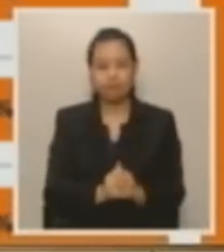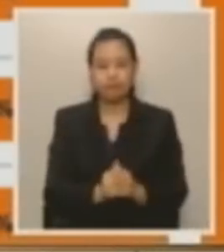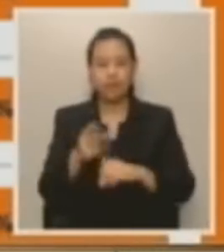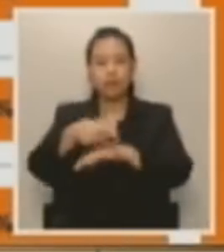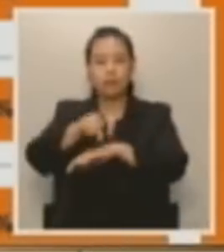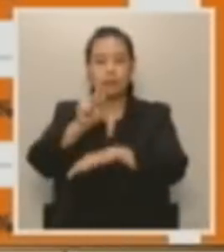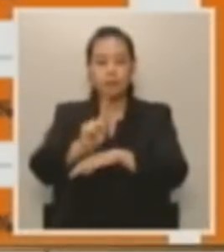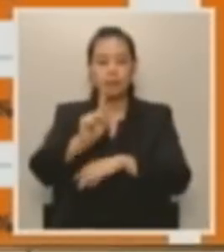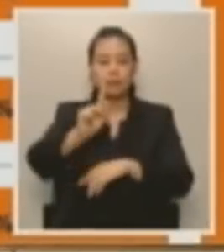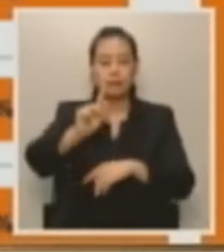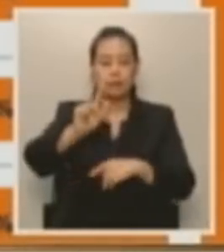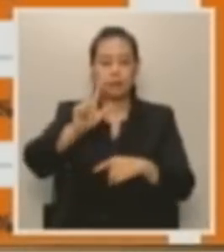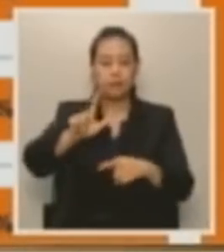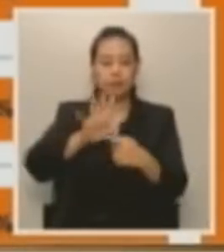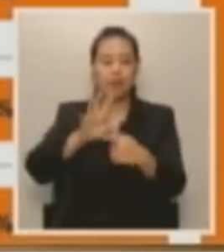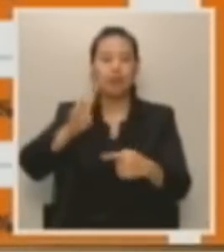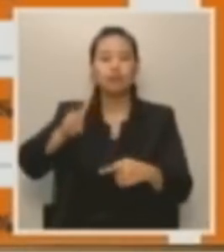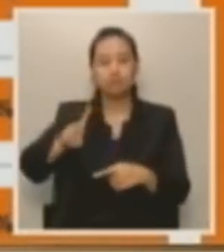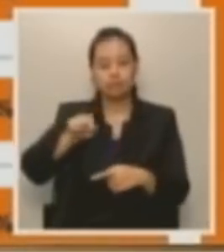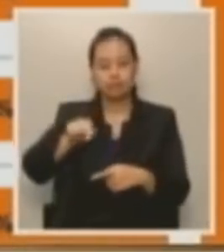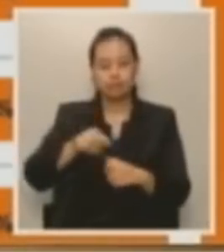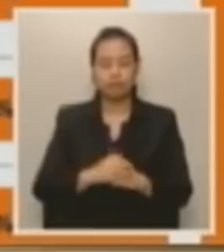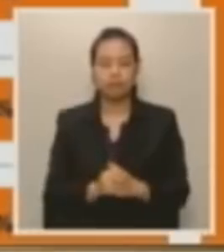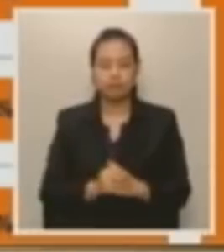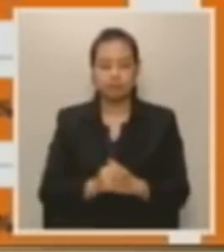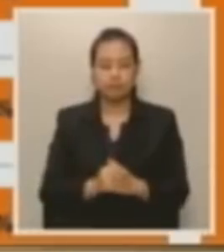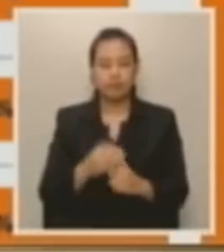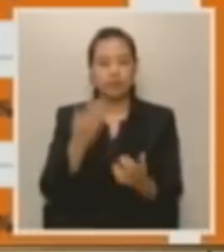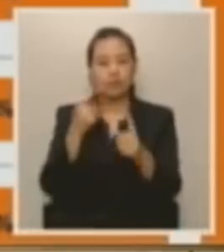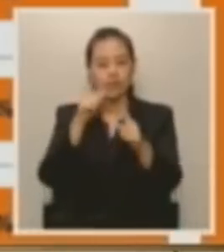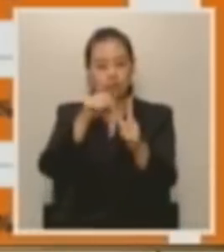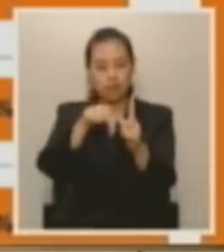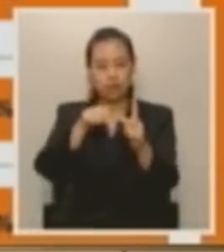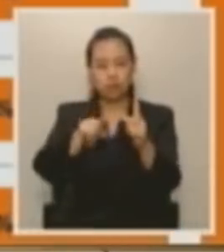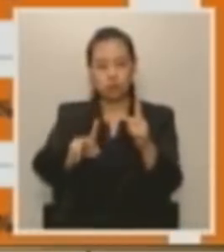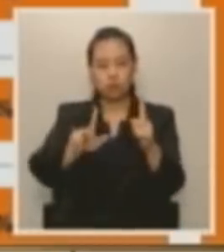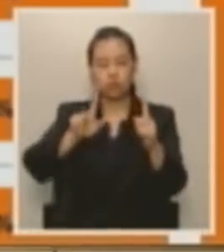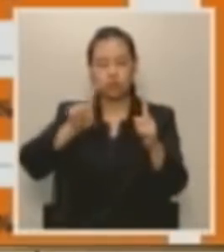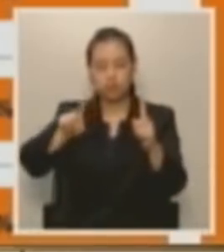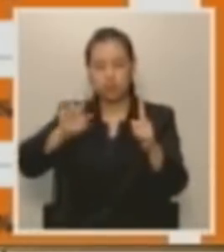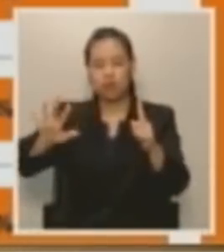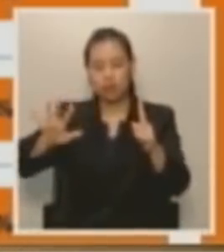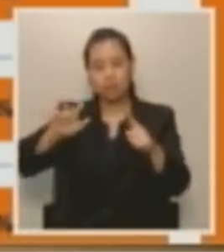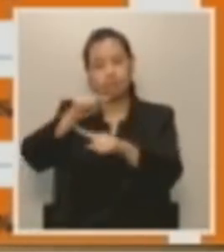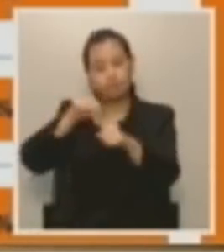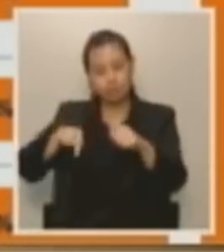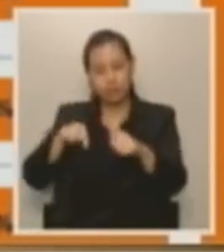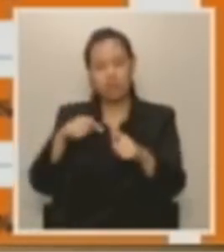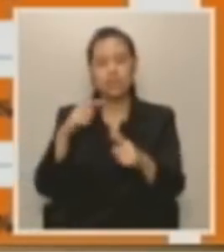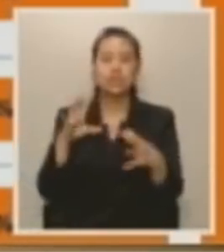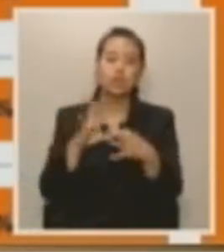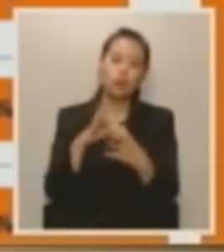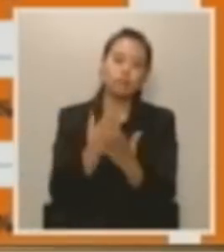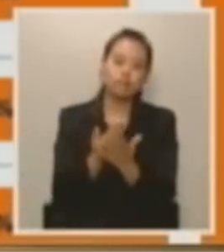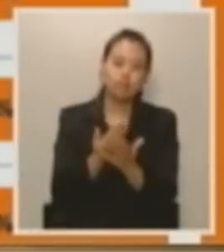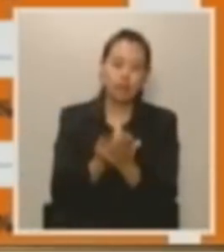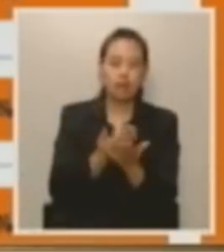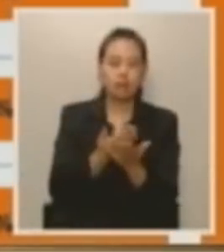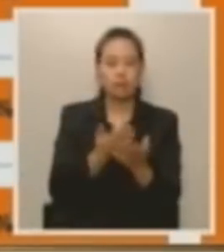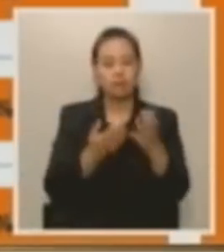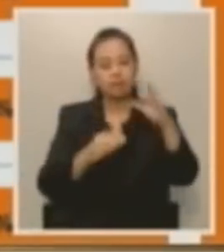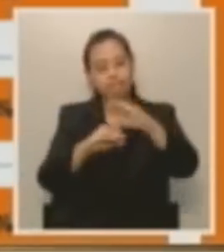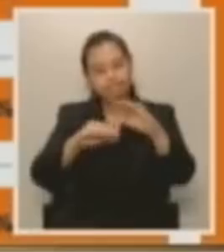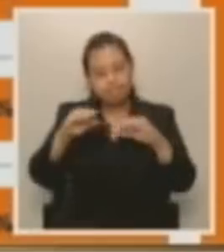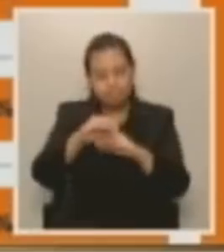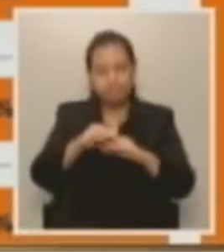เห็น 1.15% ที่ถูกปรับลดแต่นั่นก็เป็นเรื่องของงบลงทุนที่เป็นอาคารสถาน